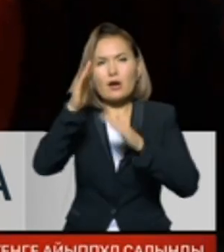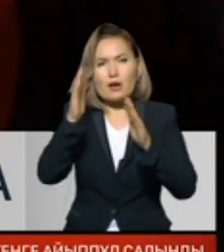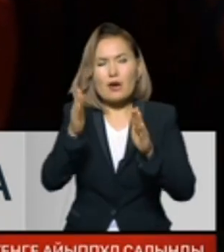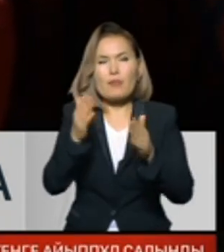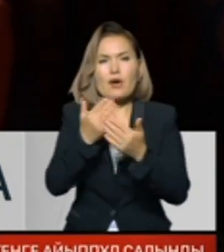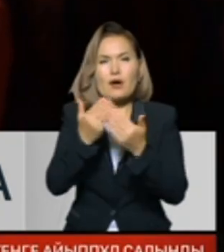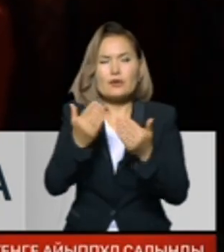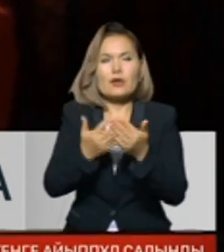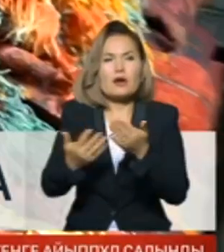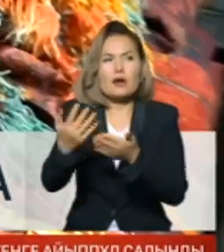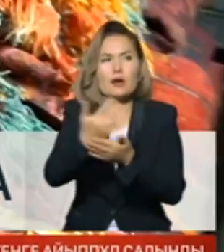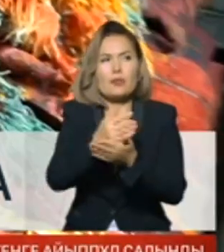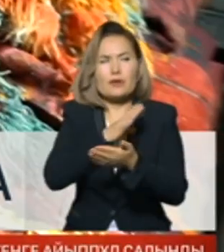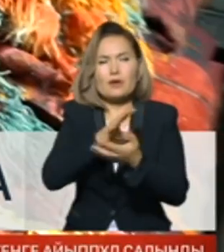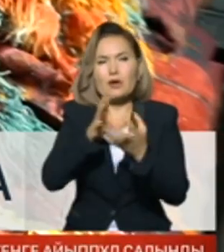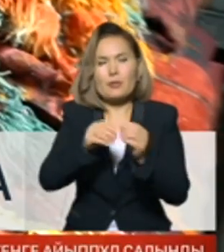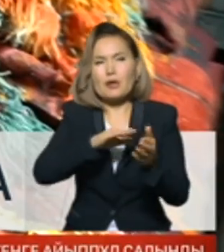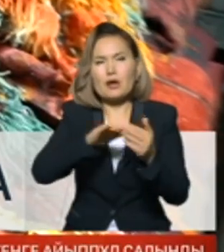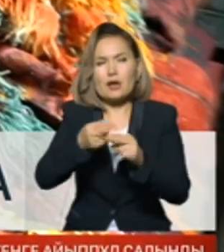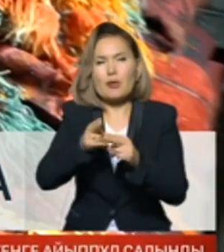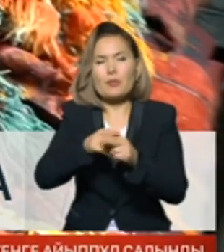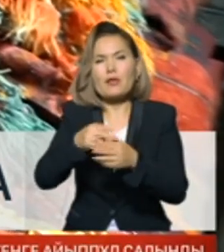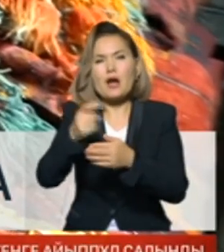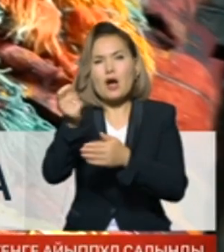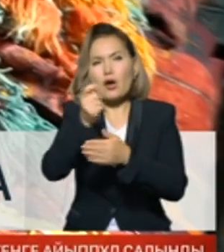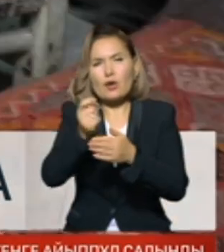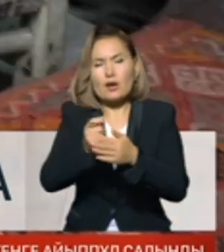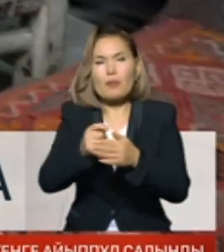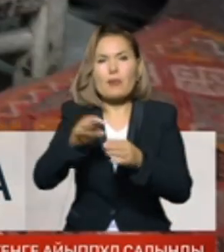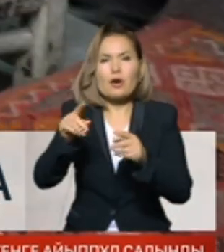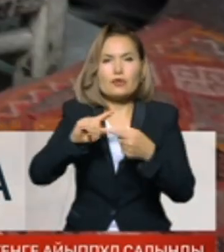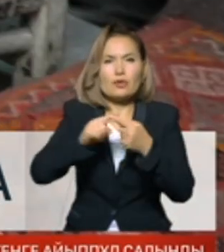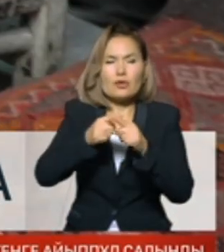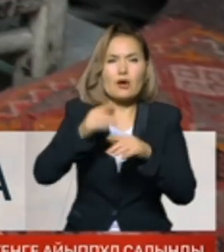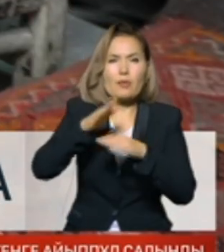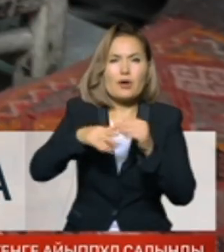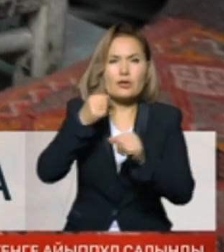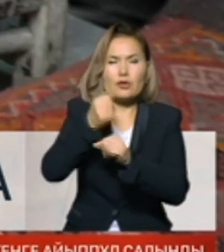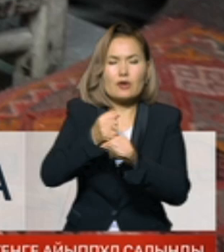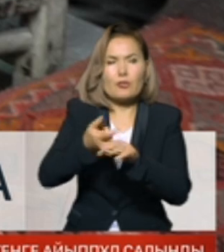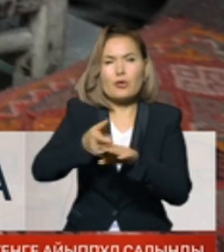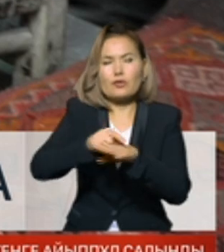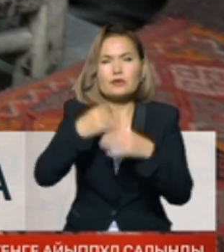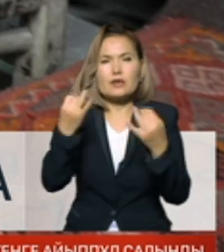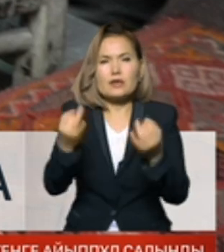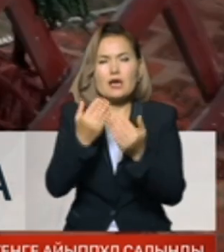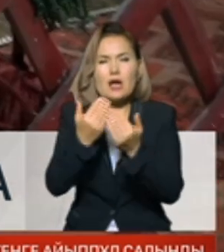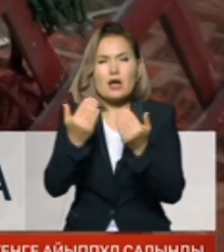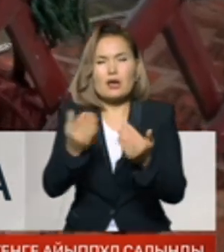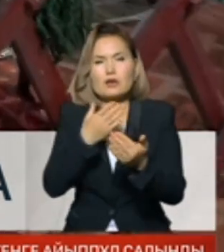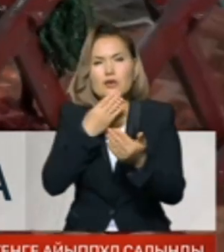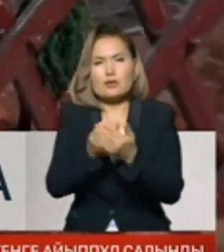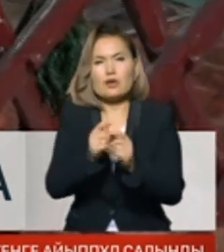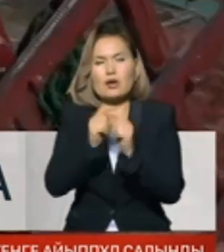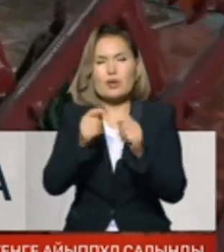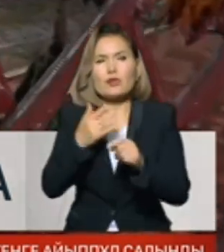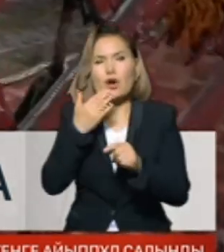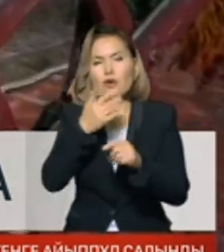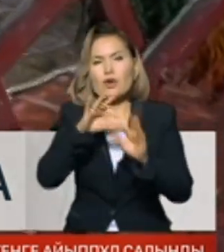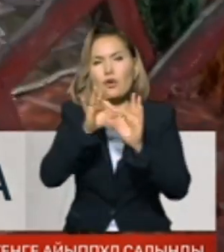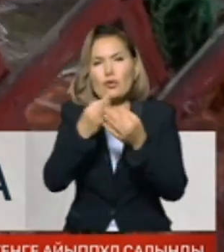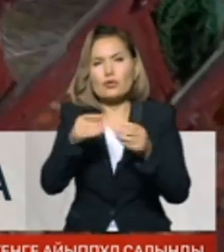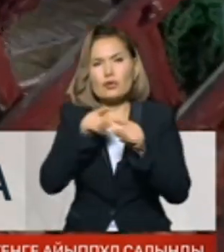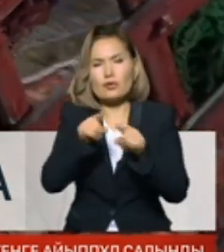пайдаланып, кәсіп ашқысы келген. Кейіннен ою сырлары мен өрнек иірімдері оның қызығушылығын өзге арнаға бұрып жіберді. Қазір ұлттық өнерді